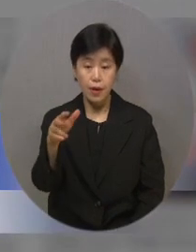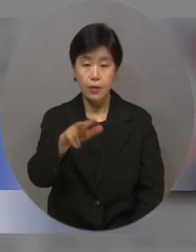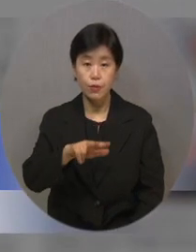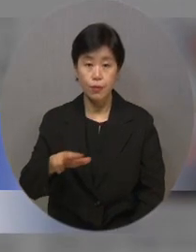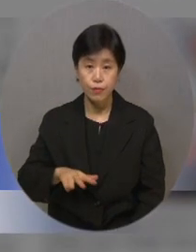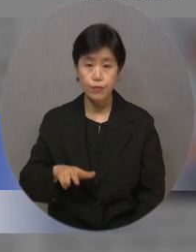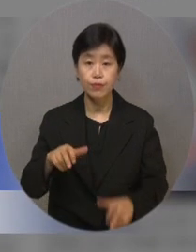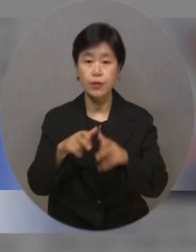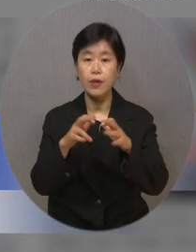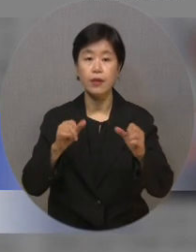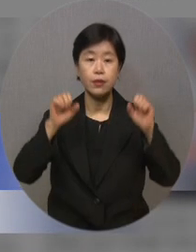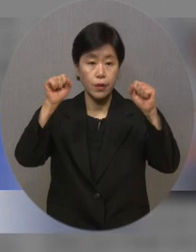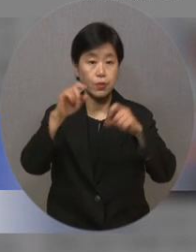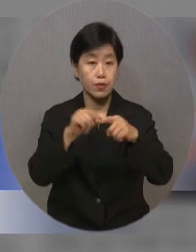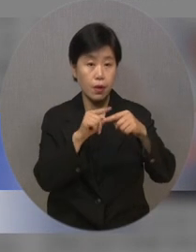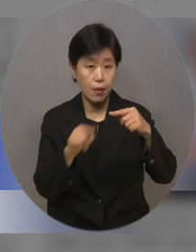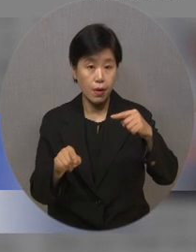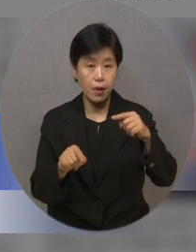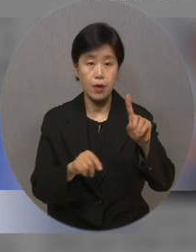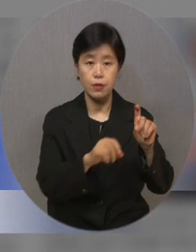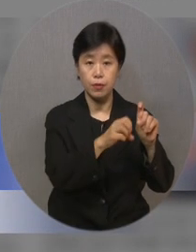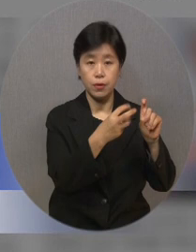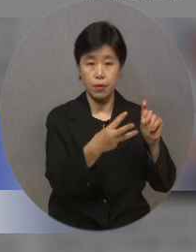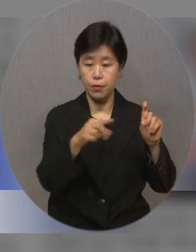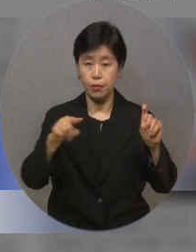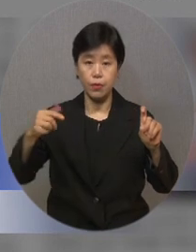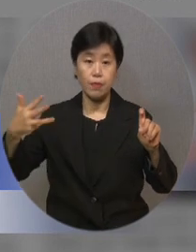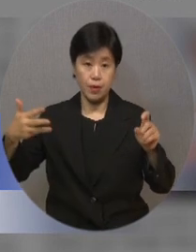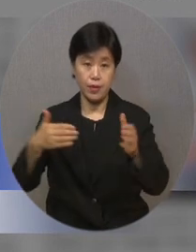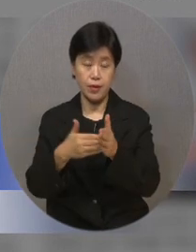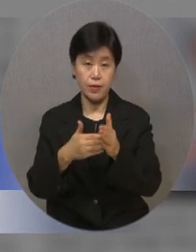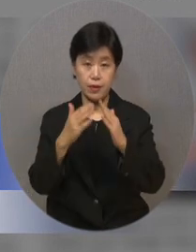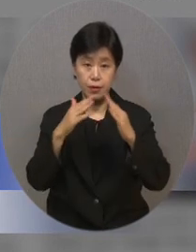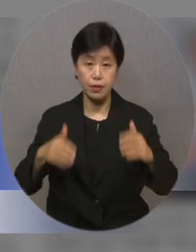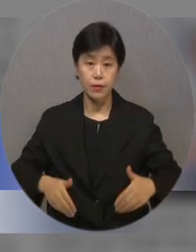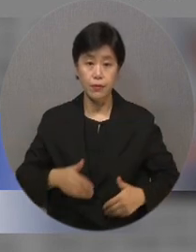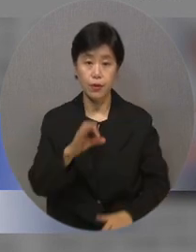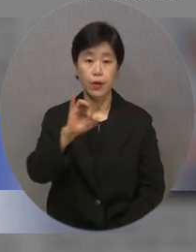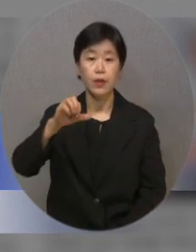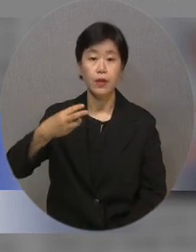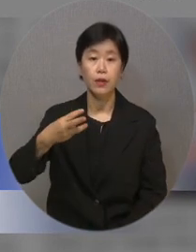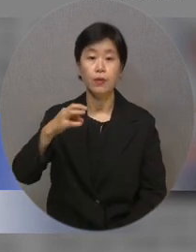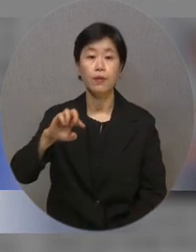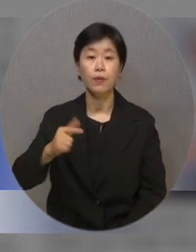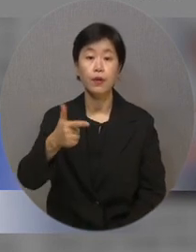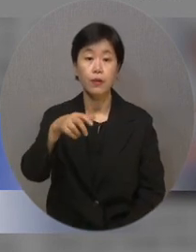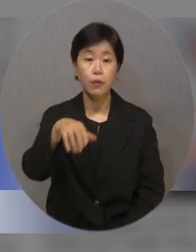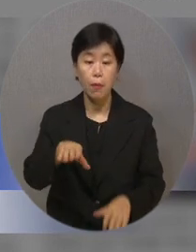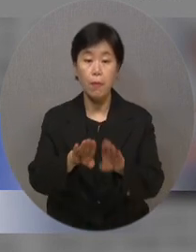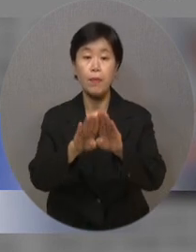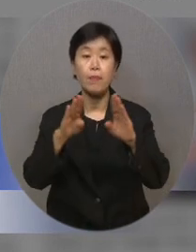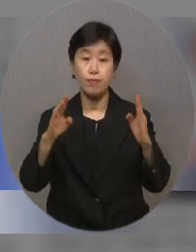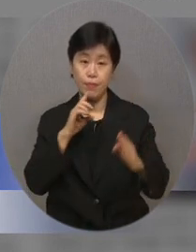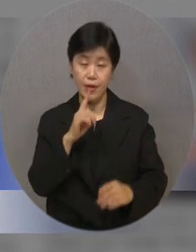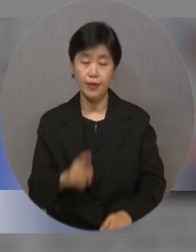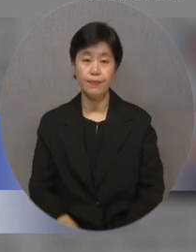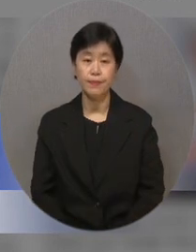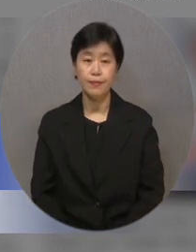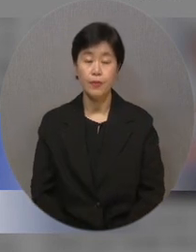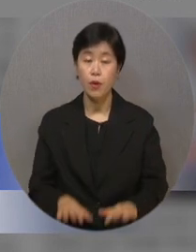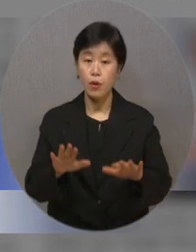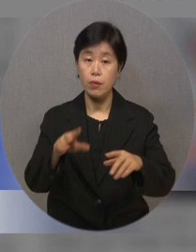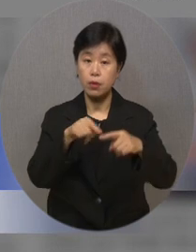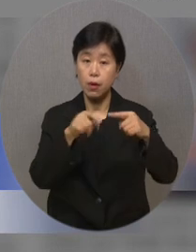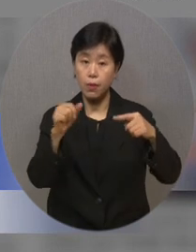장애인 체육대회가 11월 3일부터 8일까지 전라남도 1원에서 개최된다는 기사가 실려 있습니다 이번